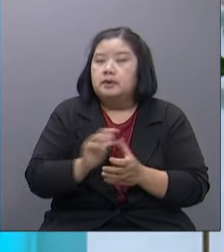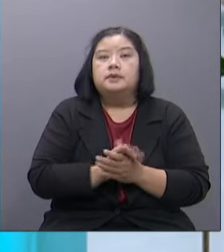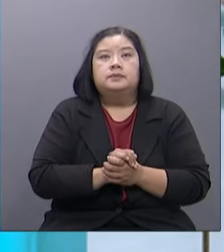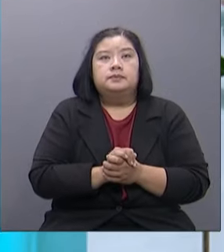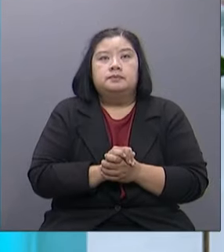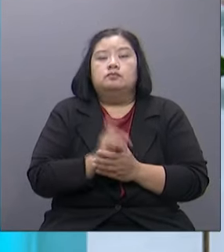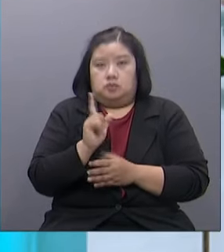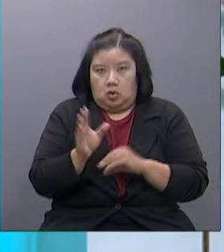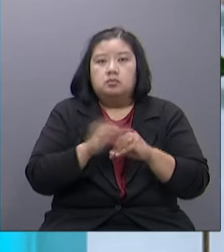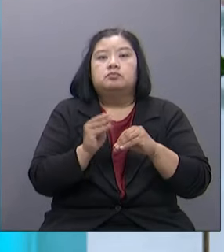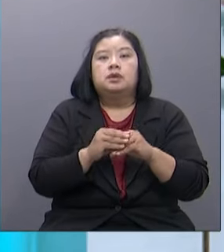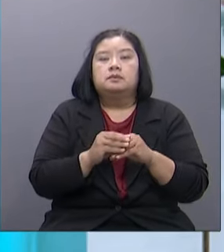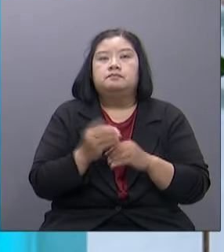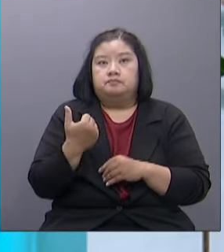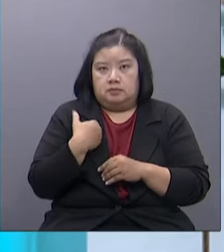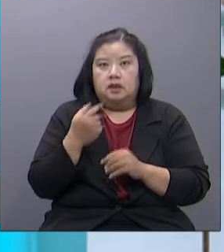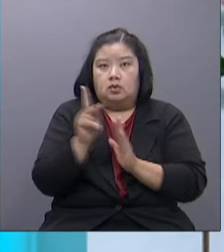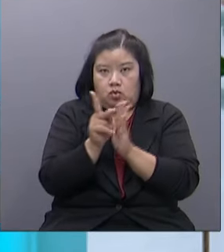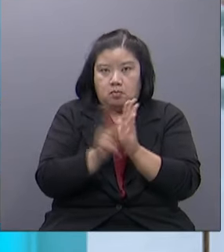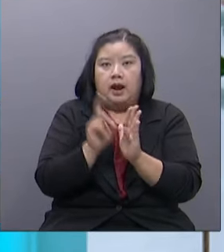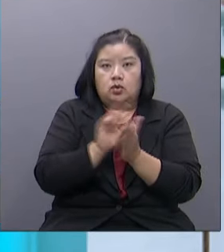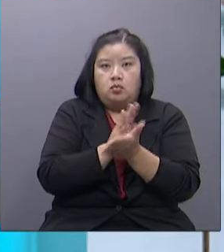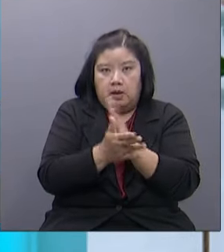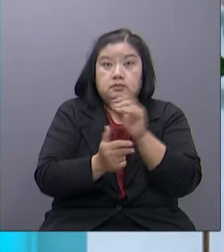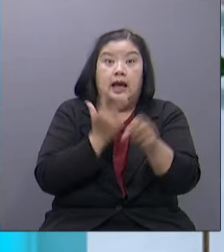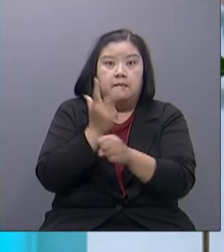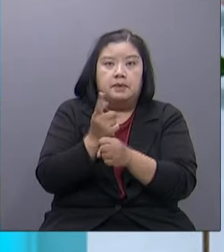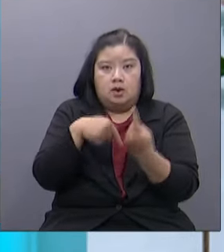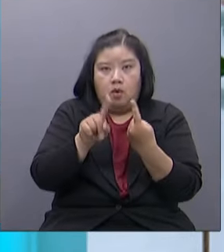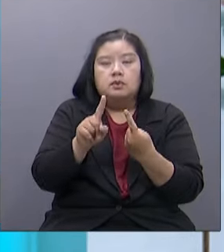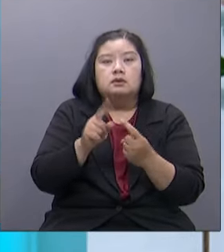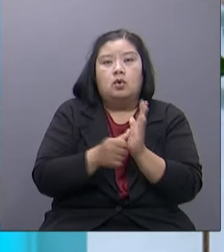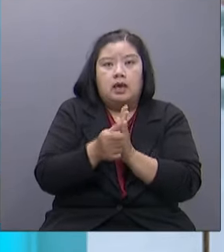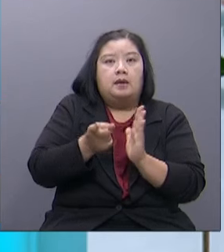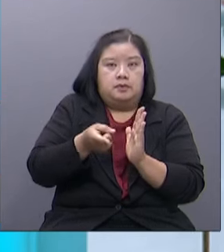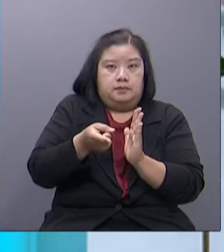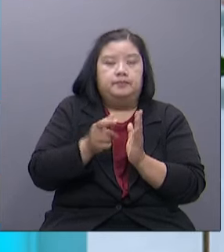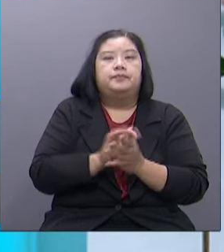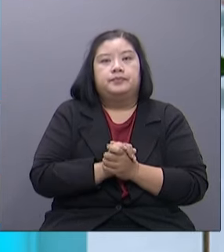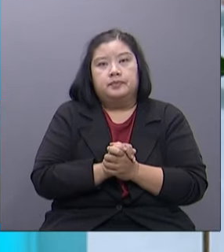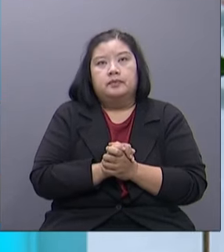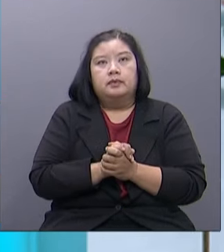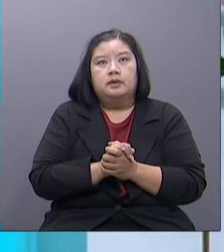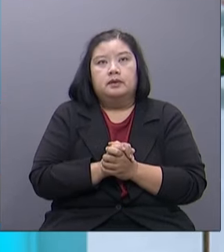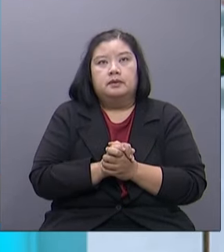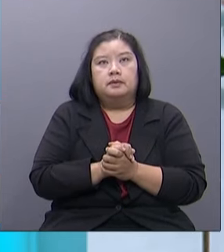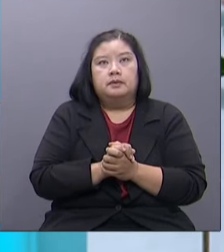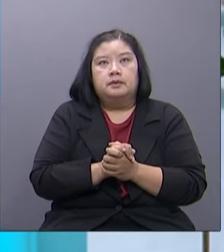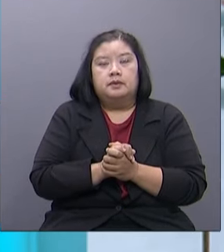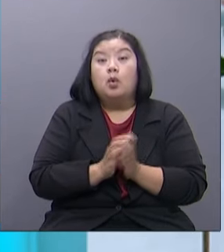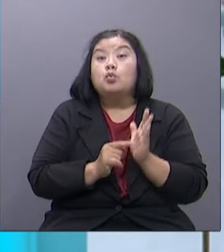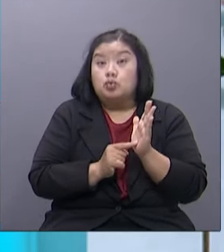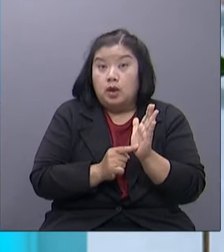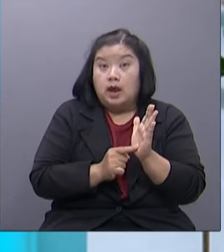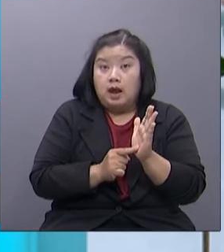เพิ่มครับกฎหมายต้องมีการปรับทุก 3ปีนะครับนะฮะว่าเช่นในเรื่องของว่าอาคารนี้เป็น